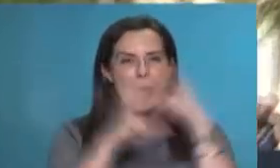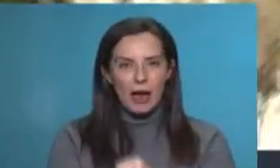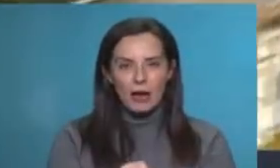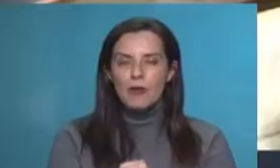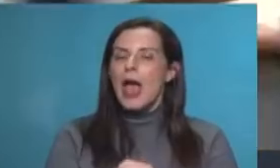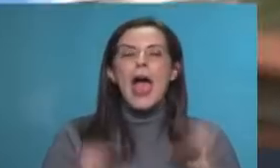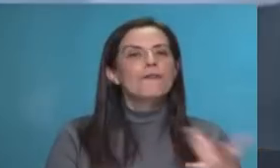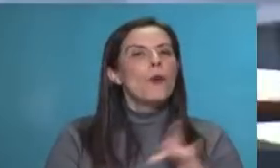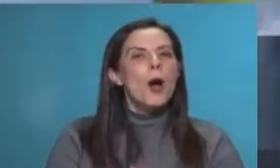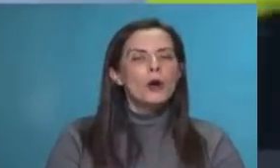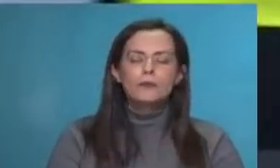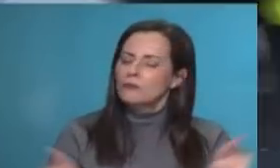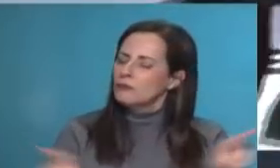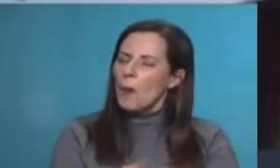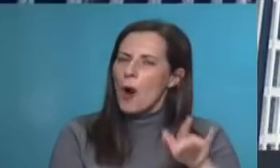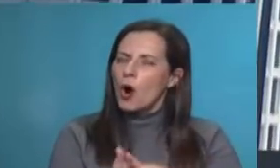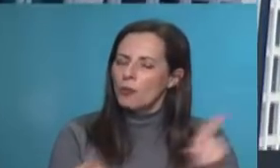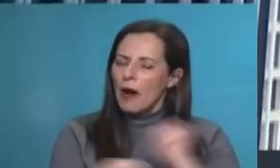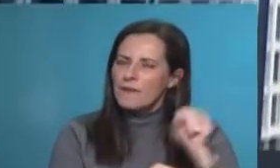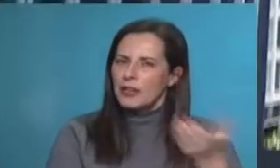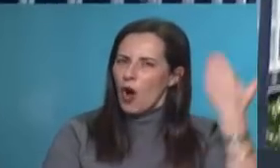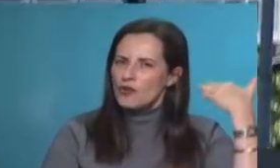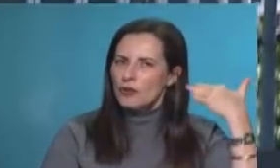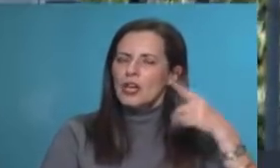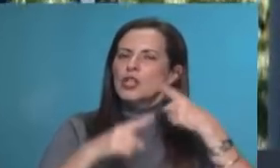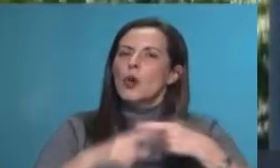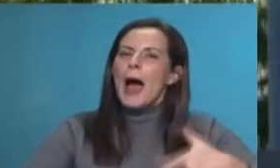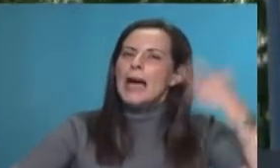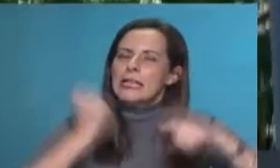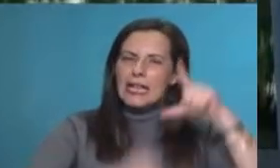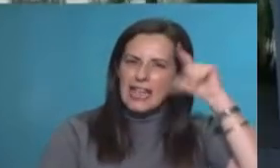המרכזי, אותו מוקד כמו בהפגנה הראשונה, צומת עזריאל בתל אביב,